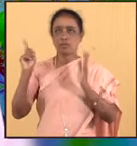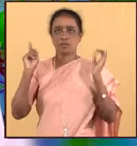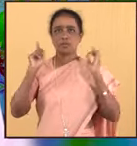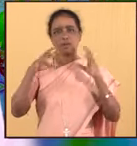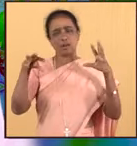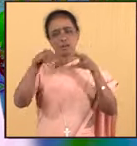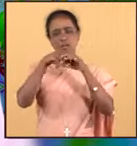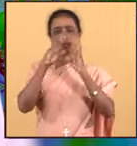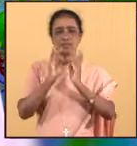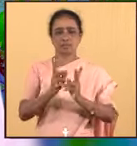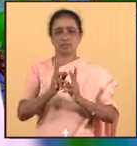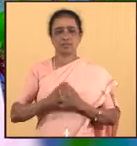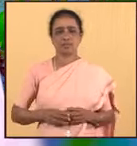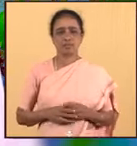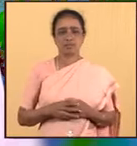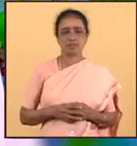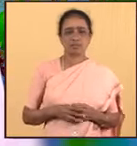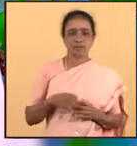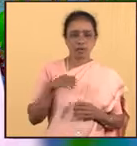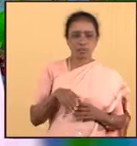கோபுரங்கள் அந்த இது அமைக்கப்பட்டுள்ளது.